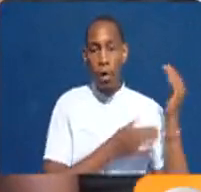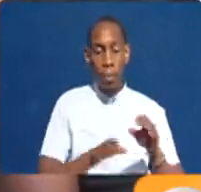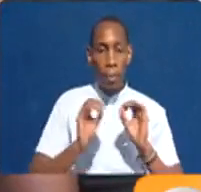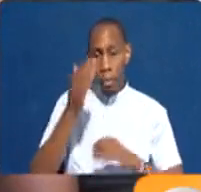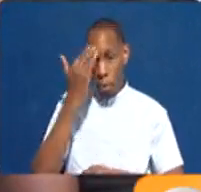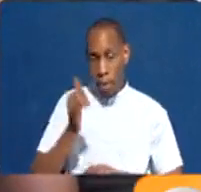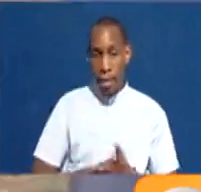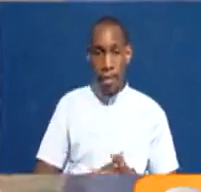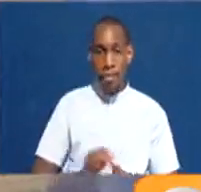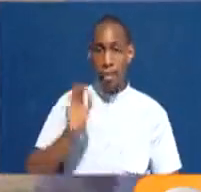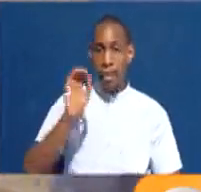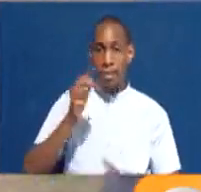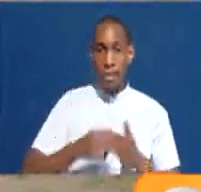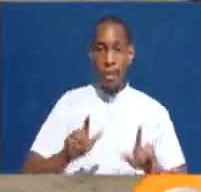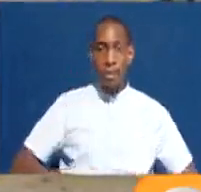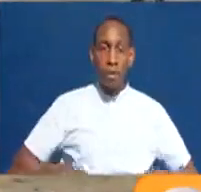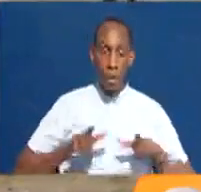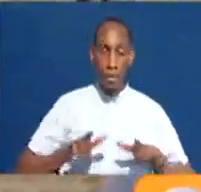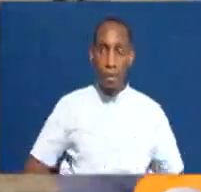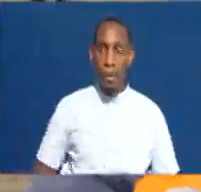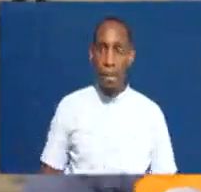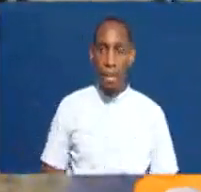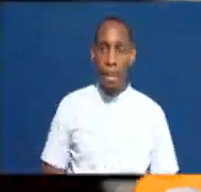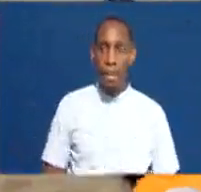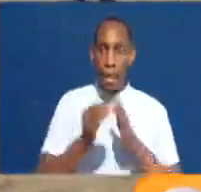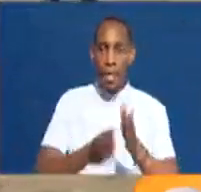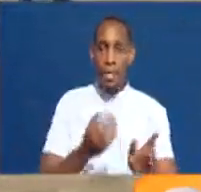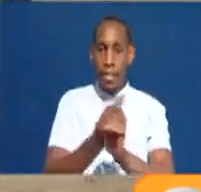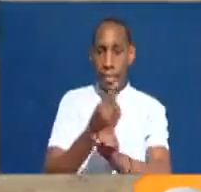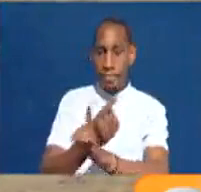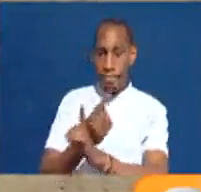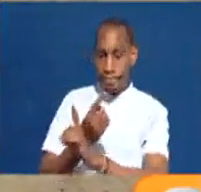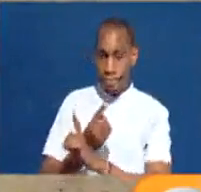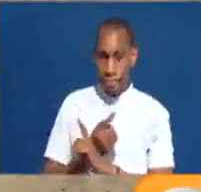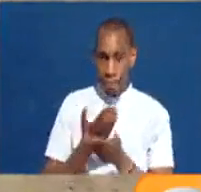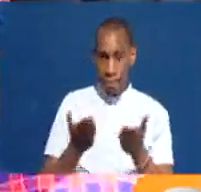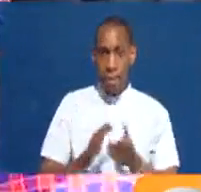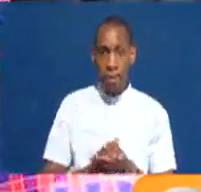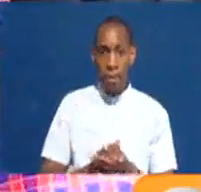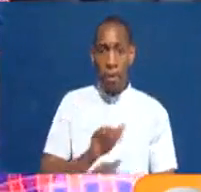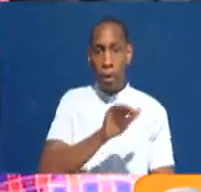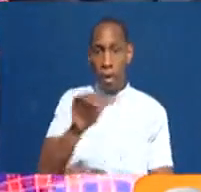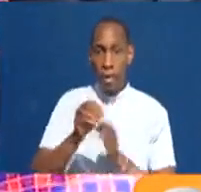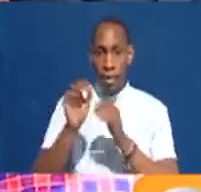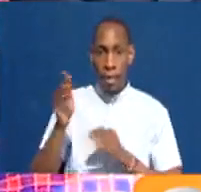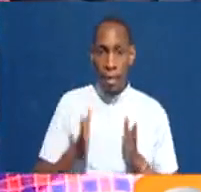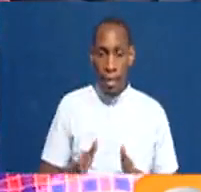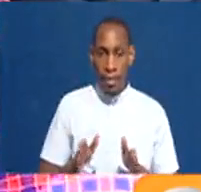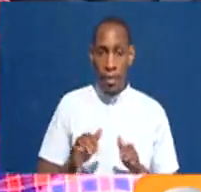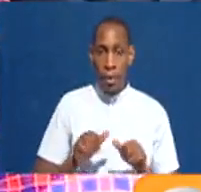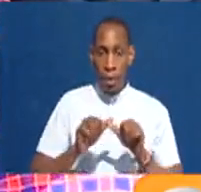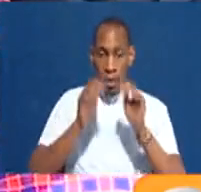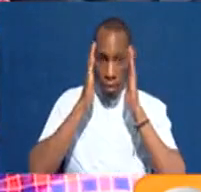kutokana na gharama ya juu ya maisha. Viongozi mbalimbali hata hivyo walitoa wito kwa Wakenya kusalia